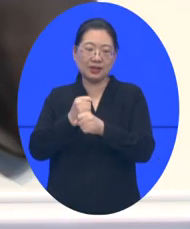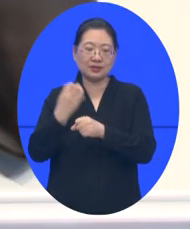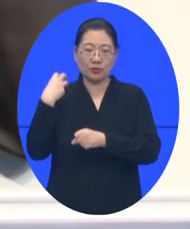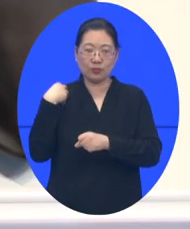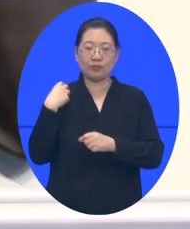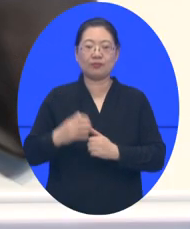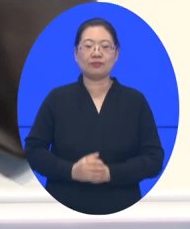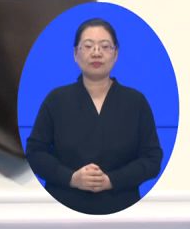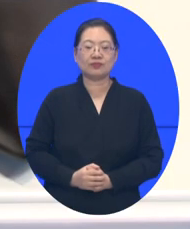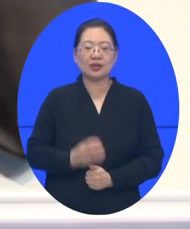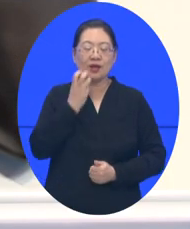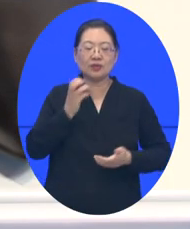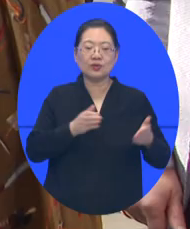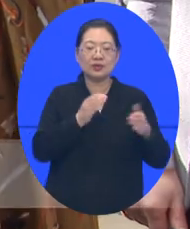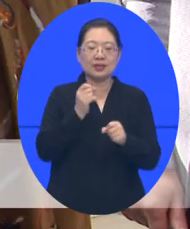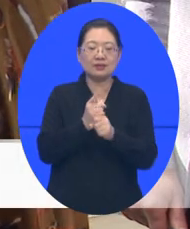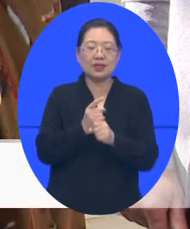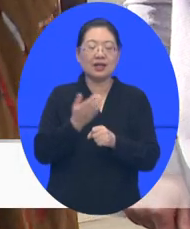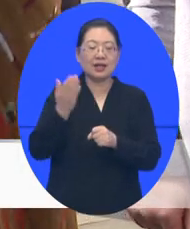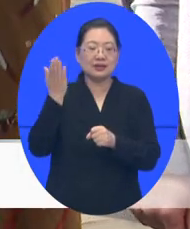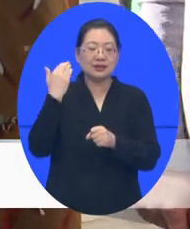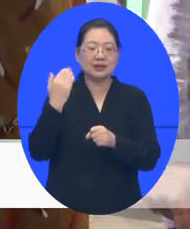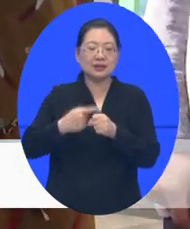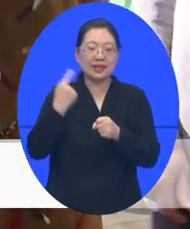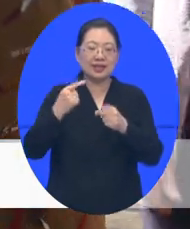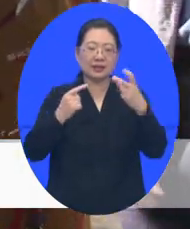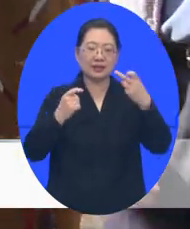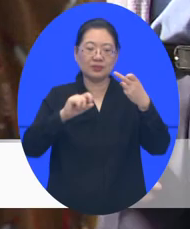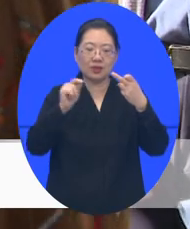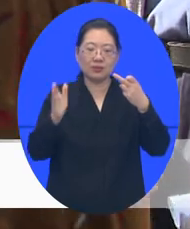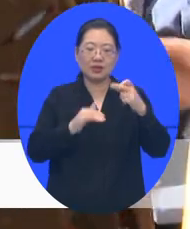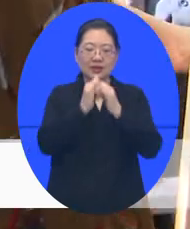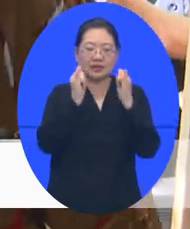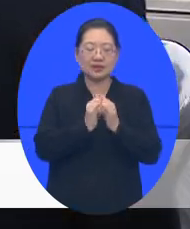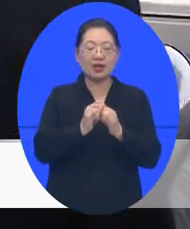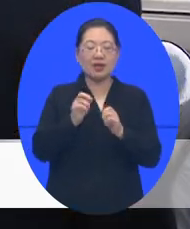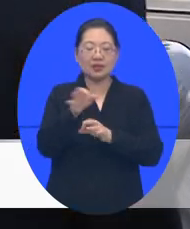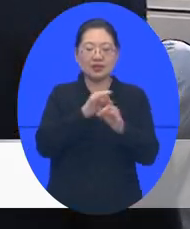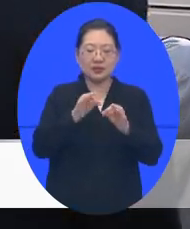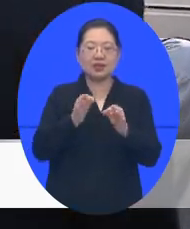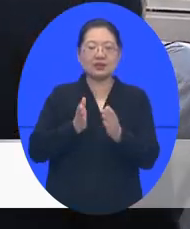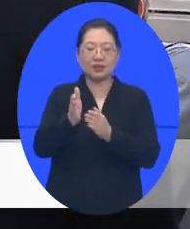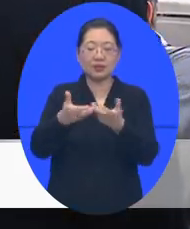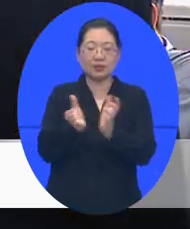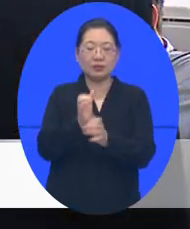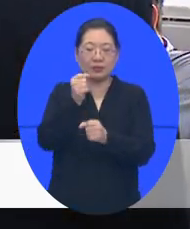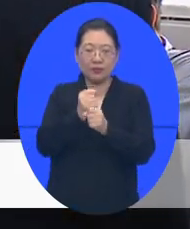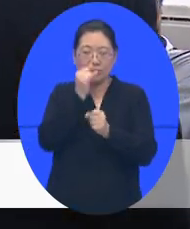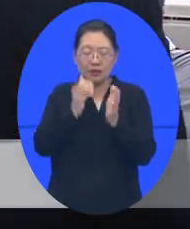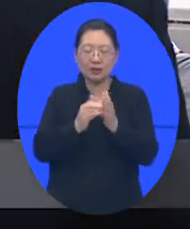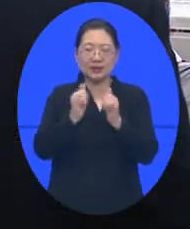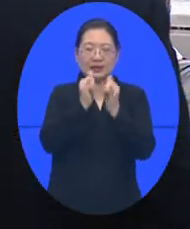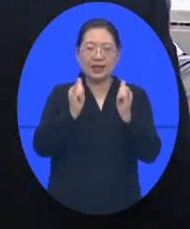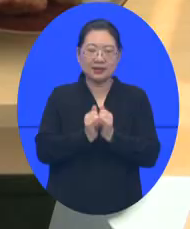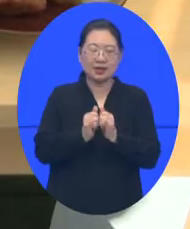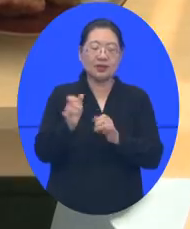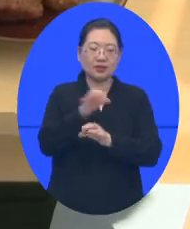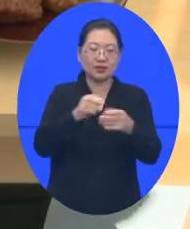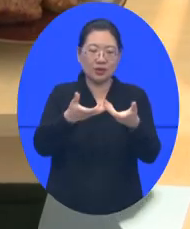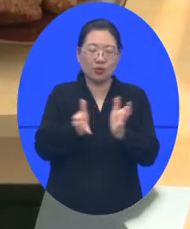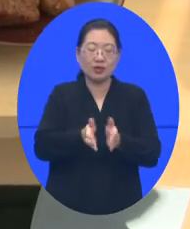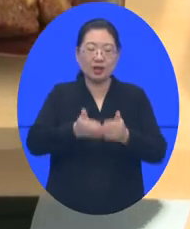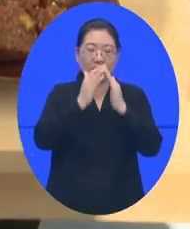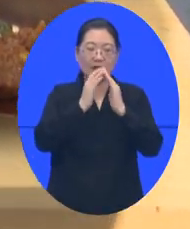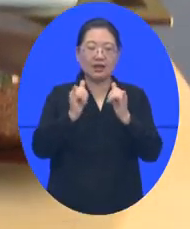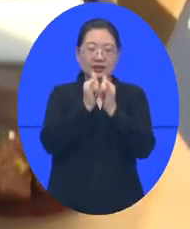문화를 조성하는 역할을 합니다. 경기도는 이미 지난해 12월부터 사회적 경제 전담 조직을 구성하고 사회적